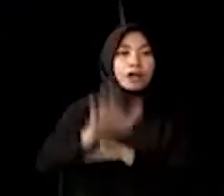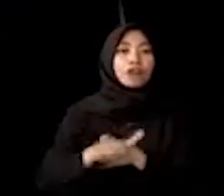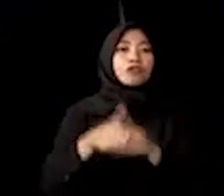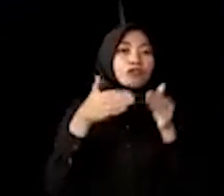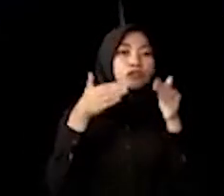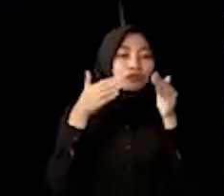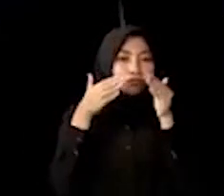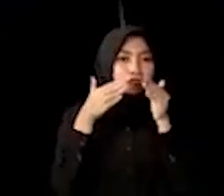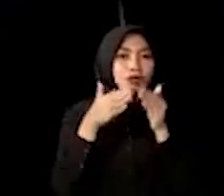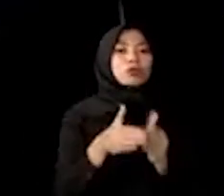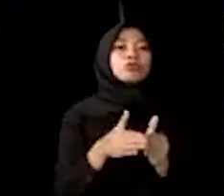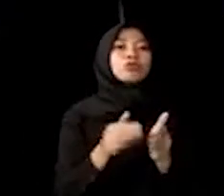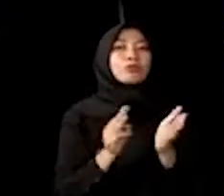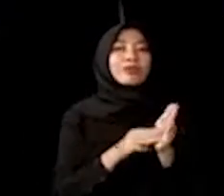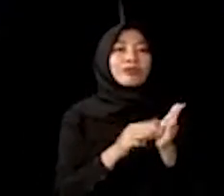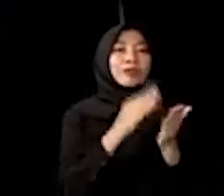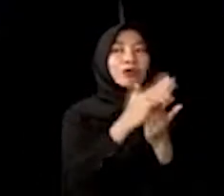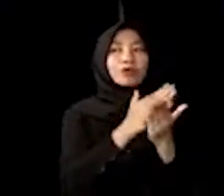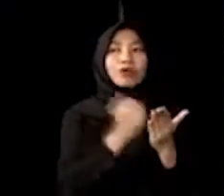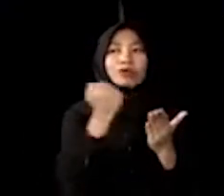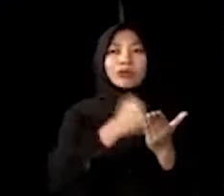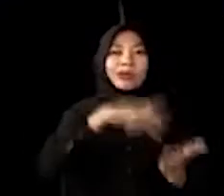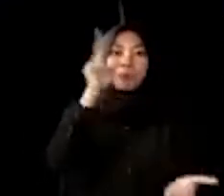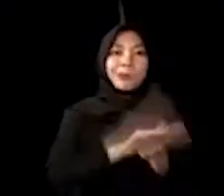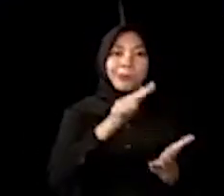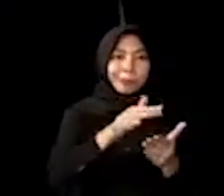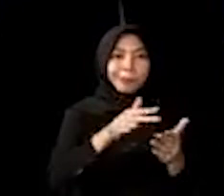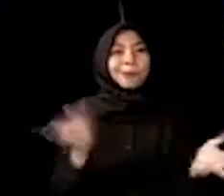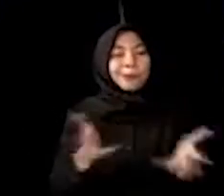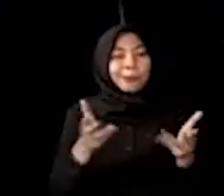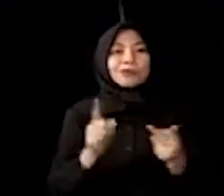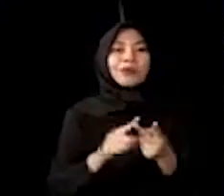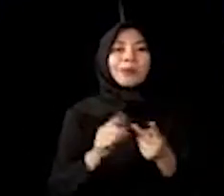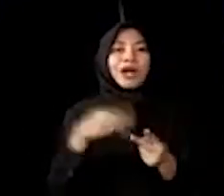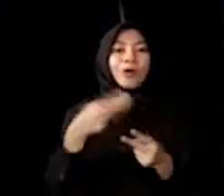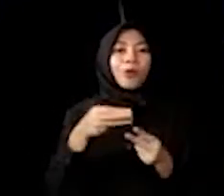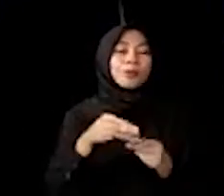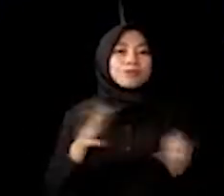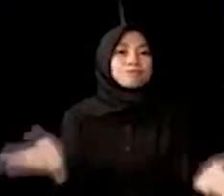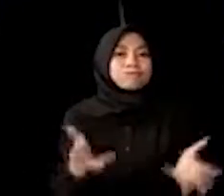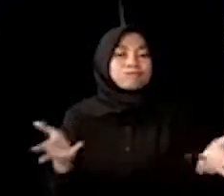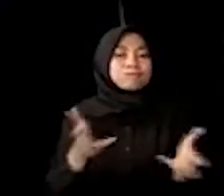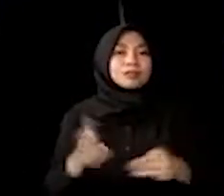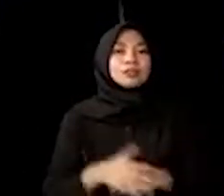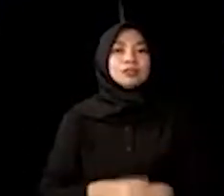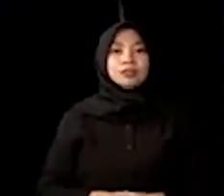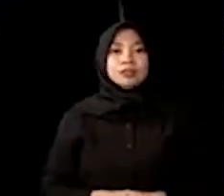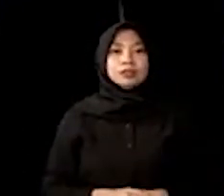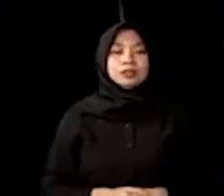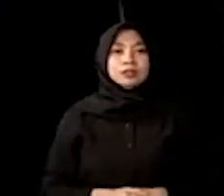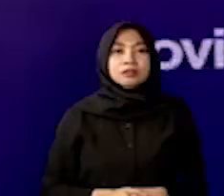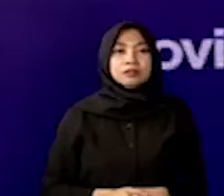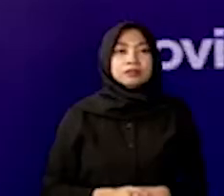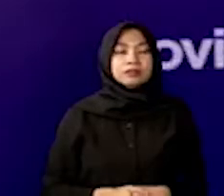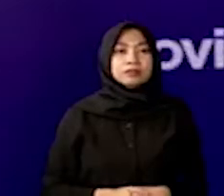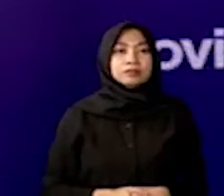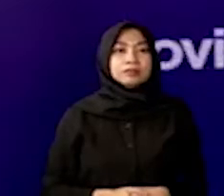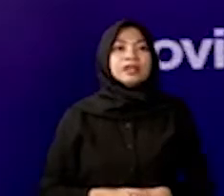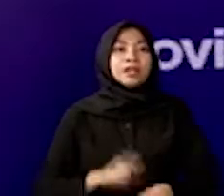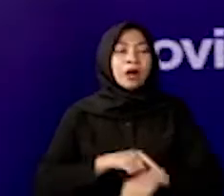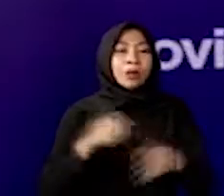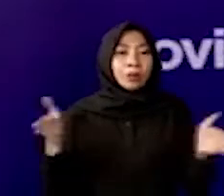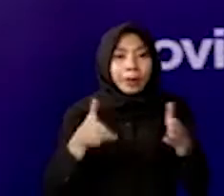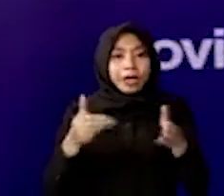bagaimana meningkatkan protokol kesehatan pengadaan vaksin dan pemuluhan ekonomi didorong Pak jadi ke depan yang terpendek tentu